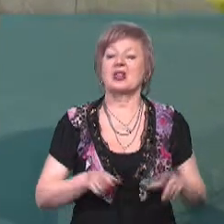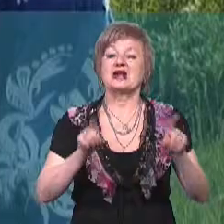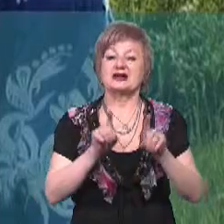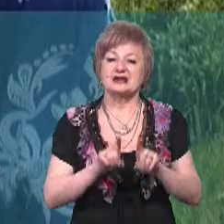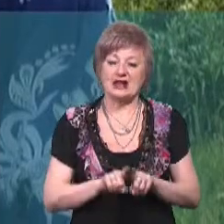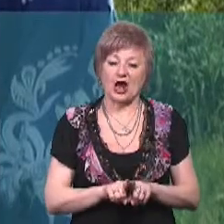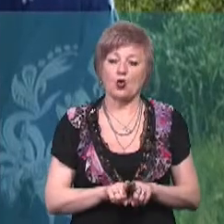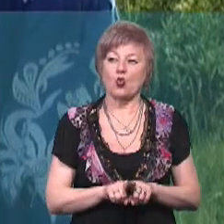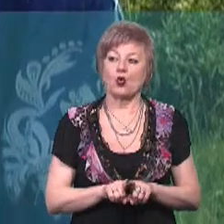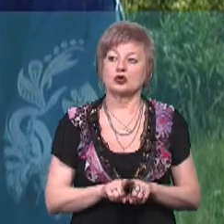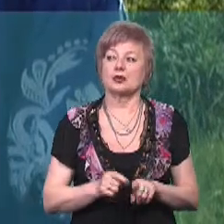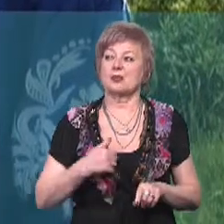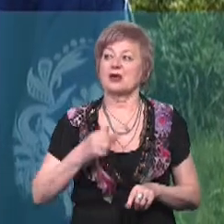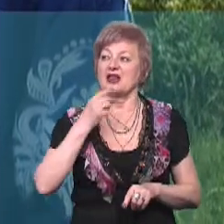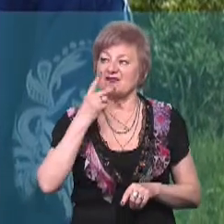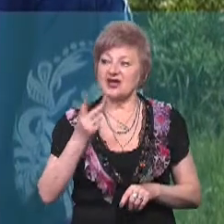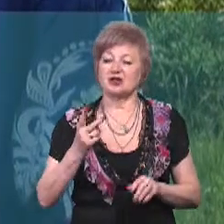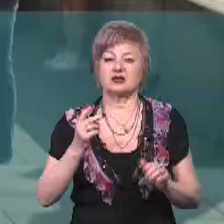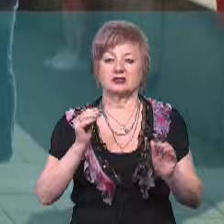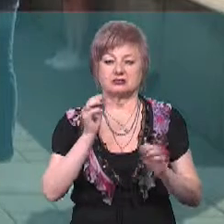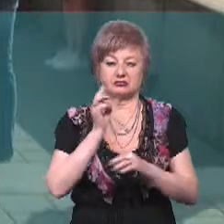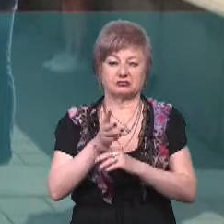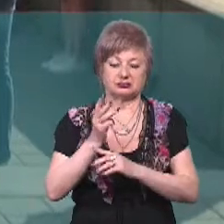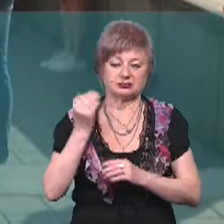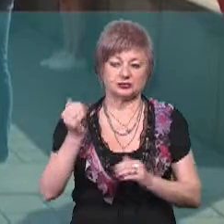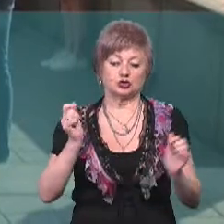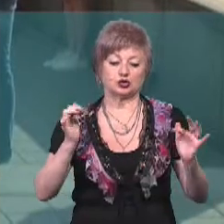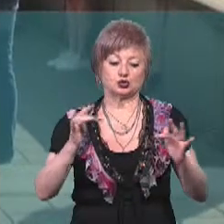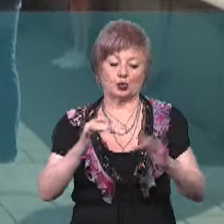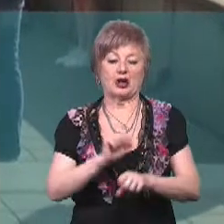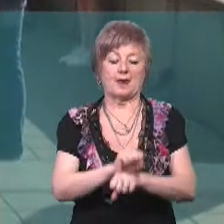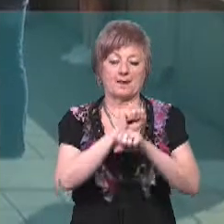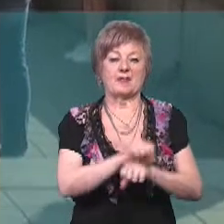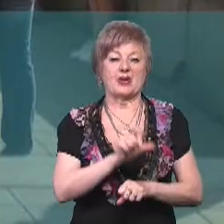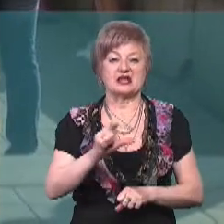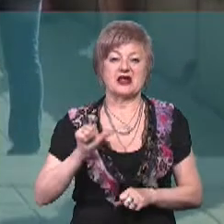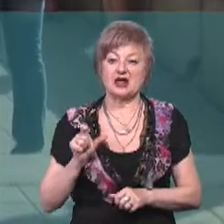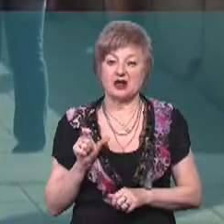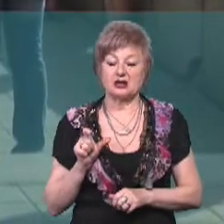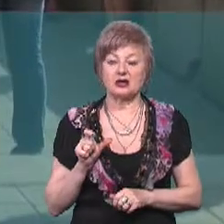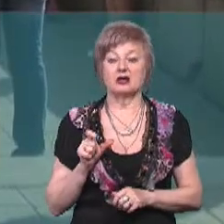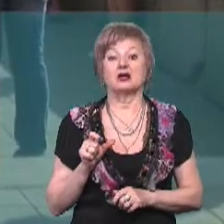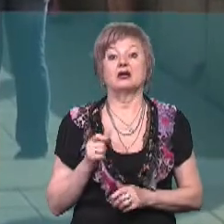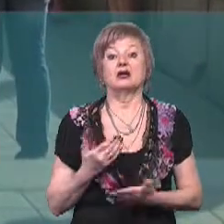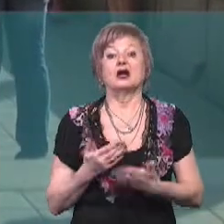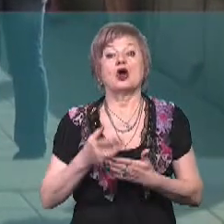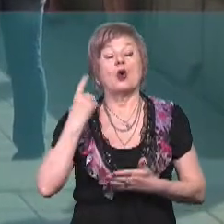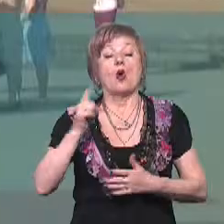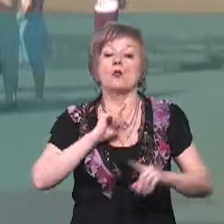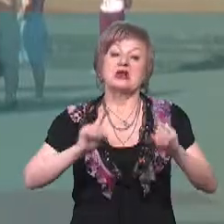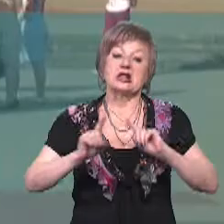Також ми бачимо кадри, як зібралися мітингарі, і біля стін облради